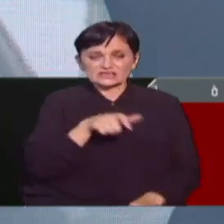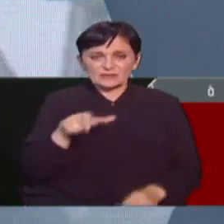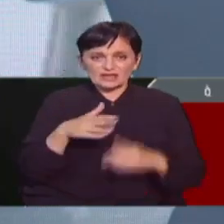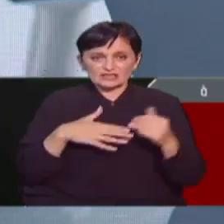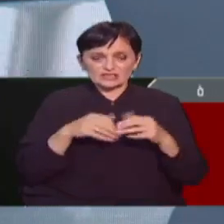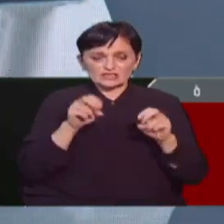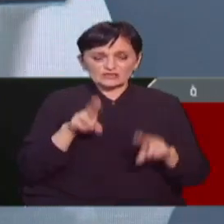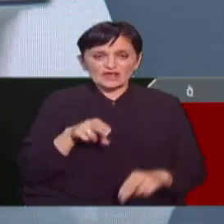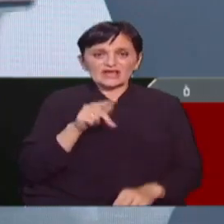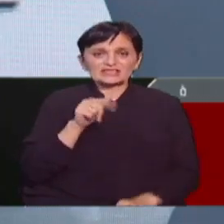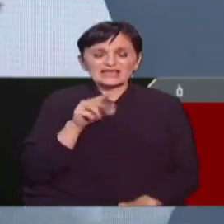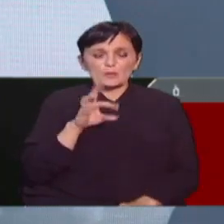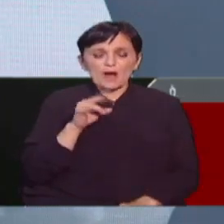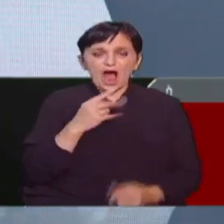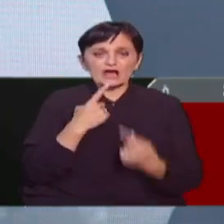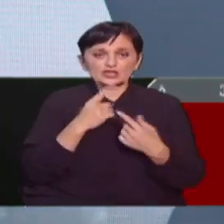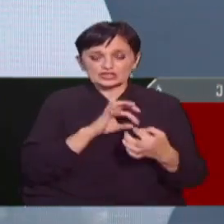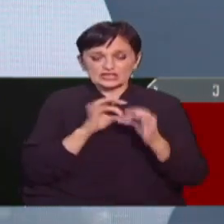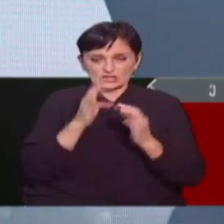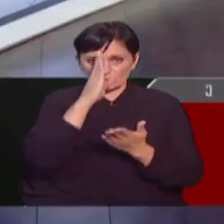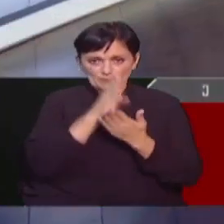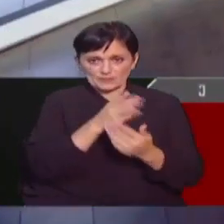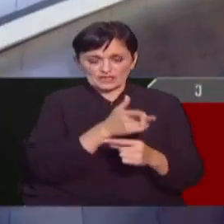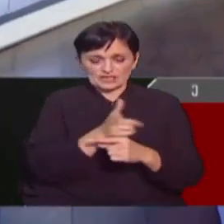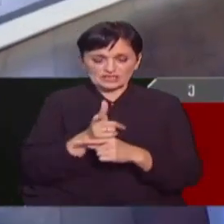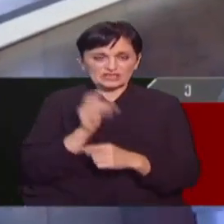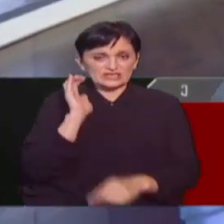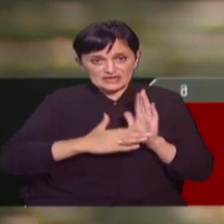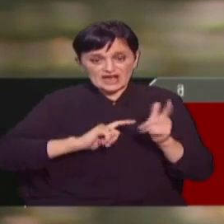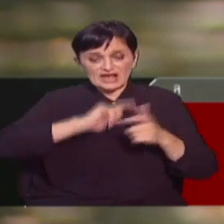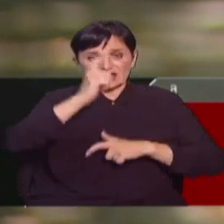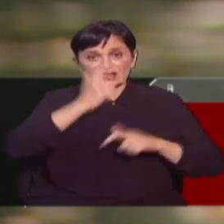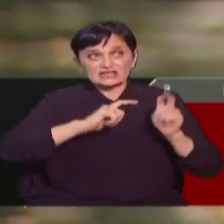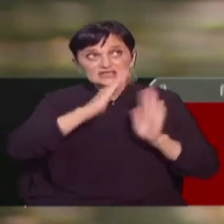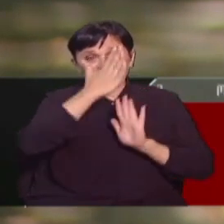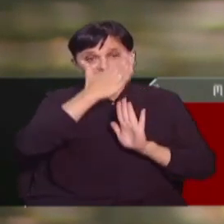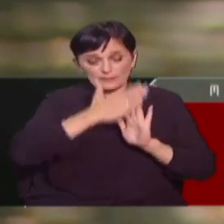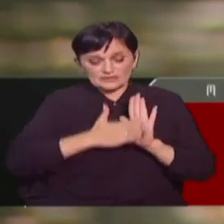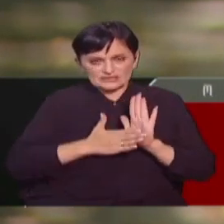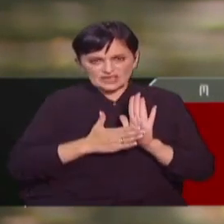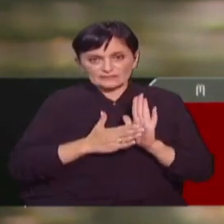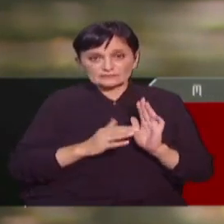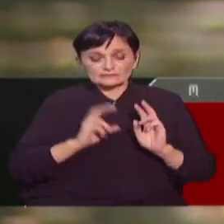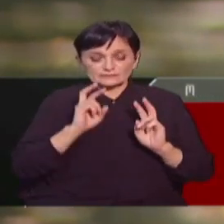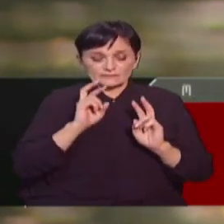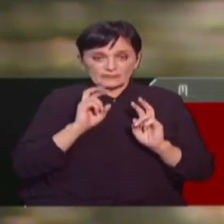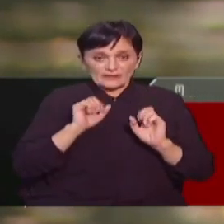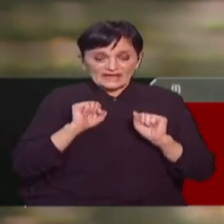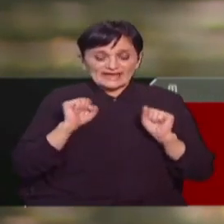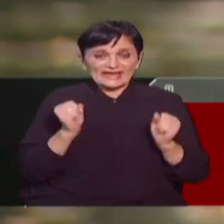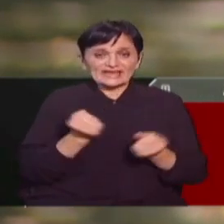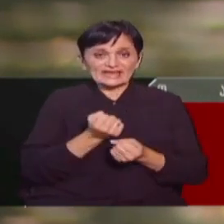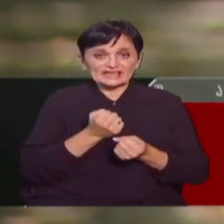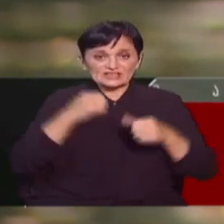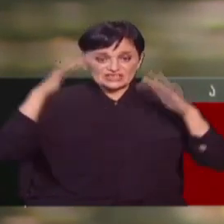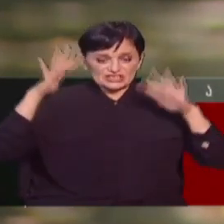Ხრუშჩოვში ტრაგიკული პროცესების განვითარების მიზეზებზე გარემოს ეროვნული სააგენტოს პირველად დასკვნას აფასებენ დედამიწის შემსწავლელი